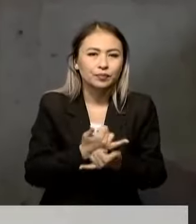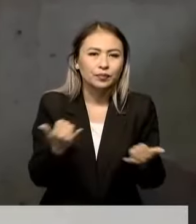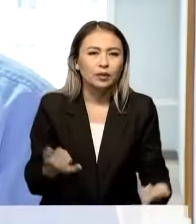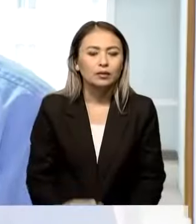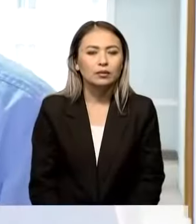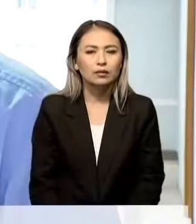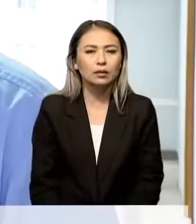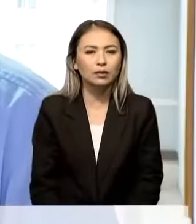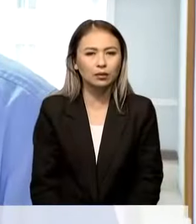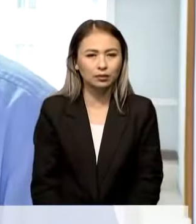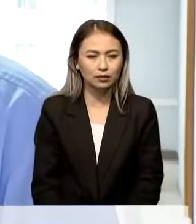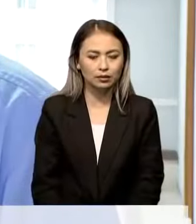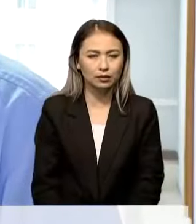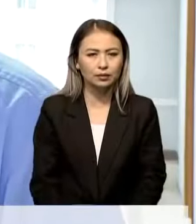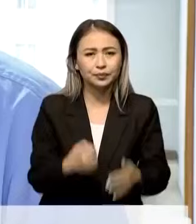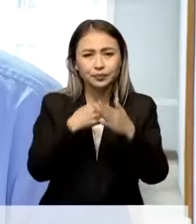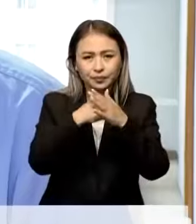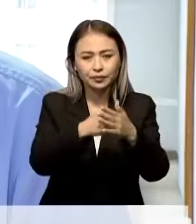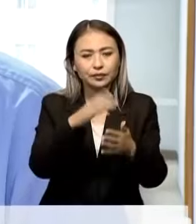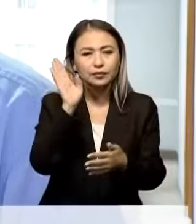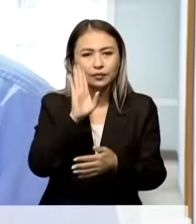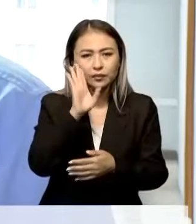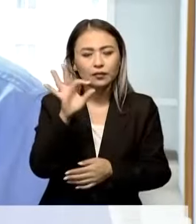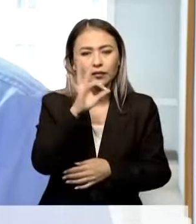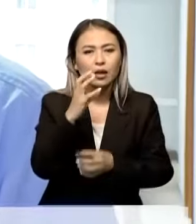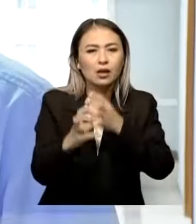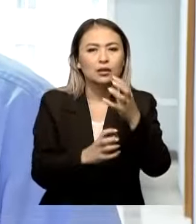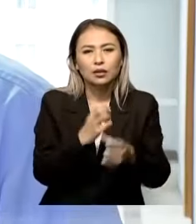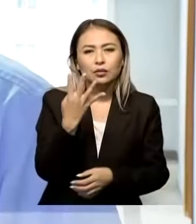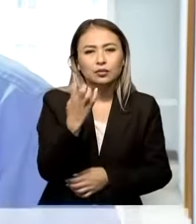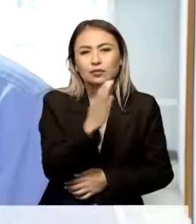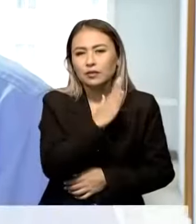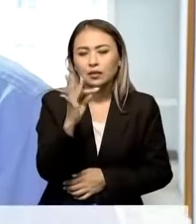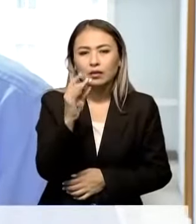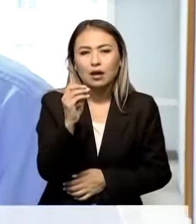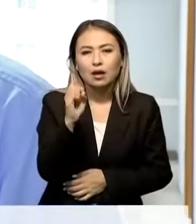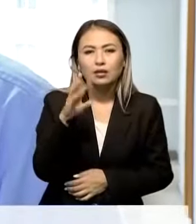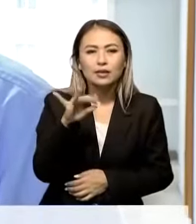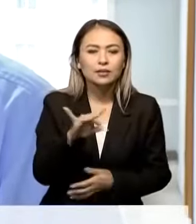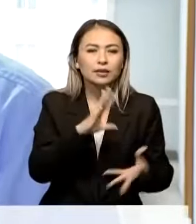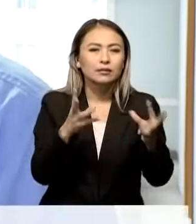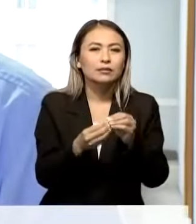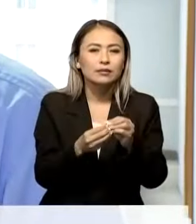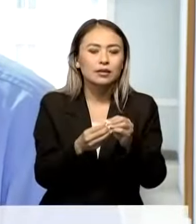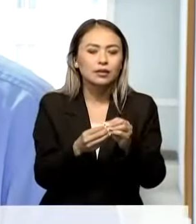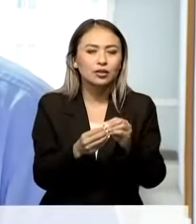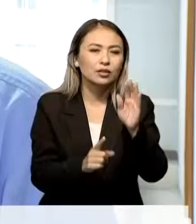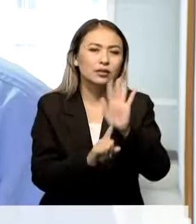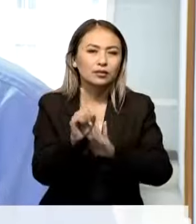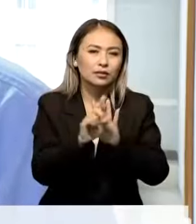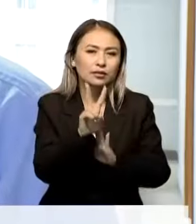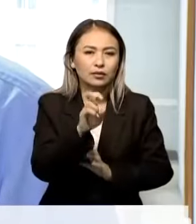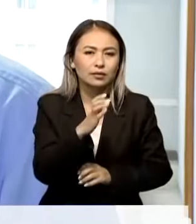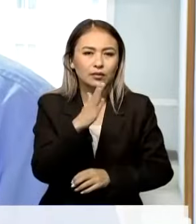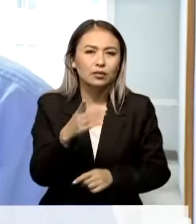Ол дегеніміз қысымдағы су реакторлары. Әлемде енді 400-ден астам реакторлық технологиялар бар. Оның 200-ден астамы